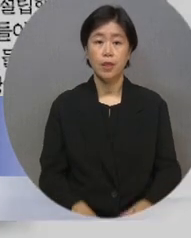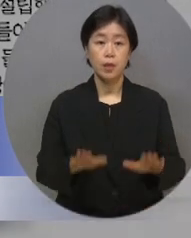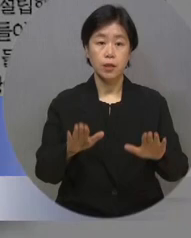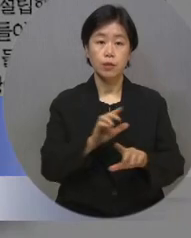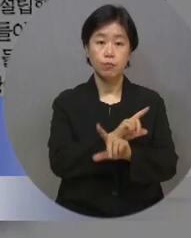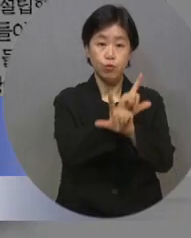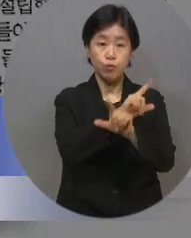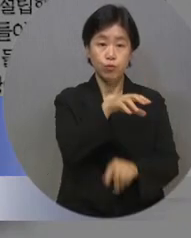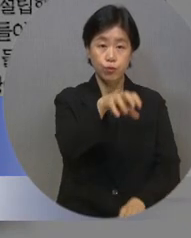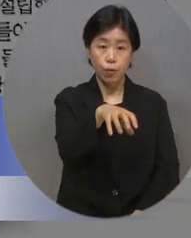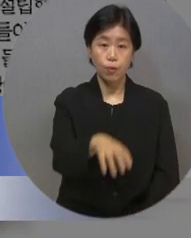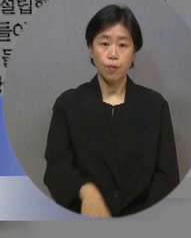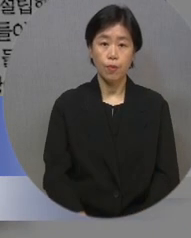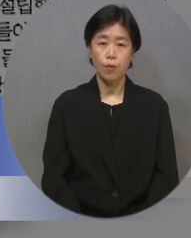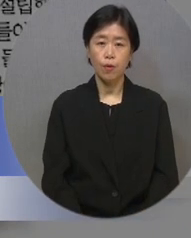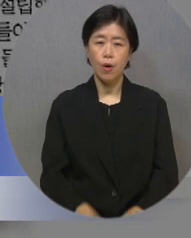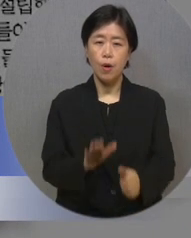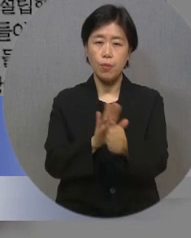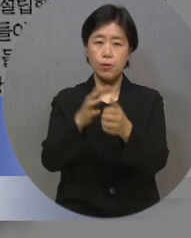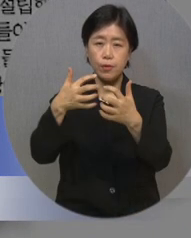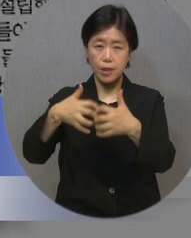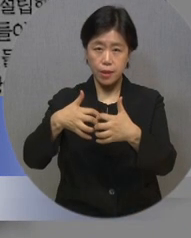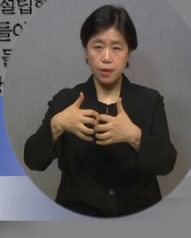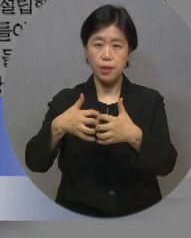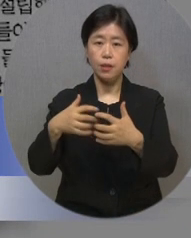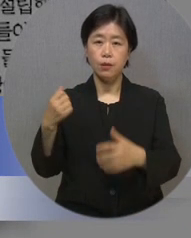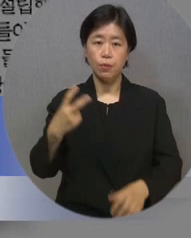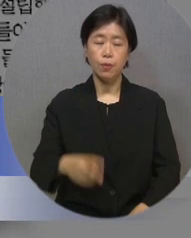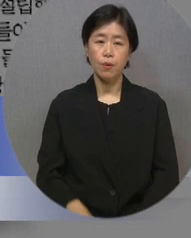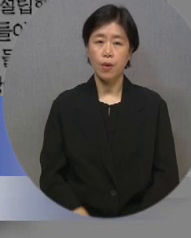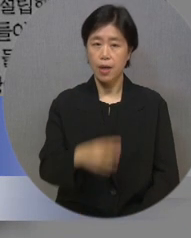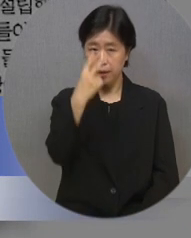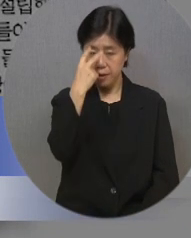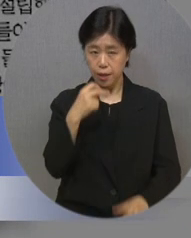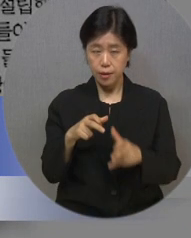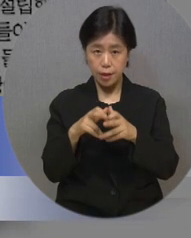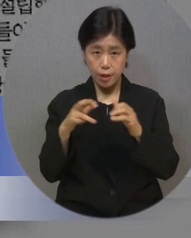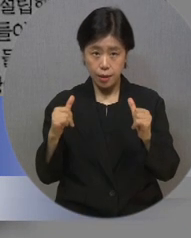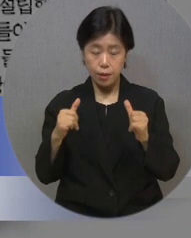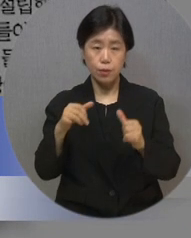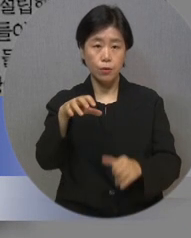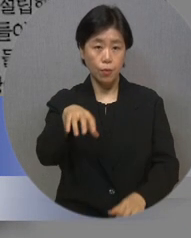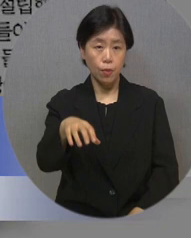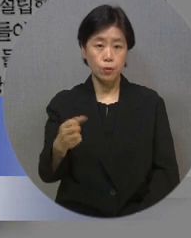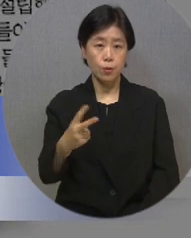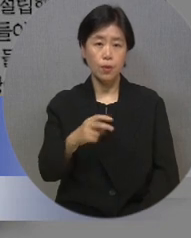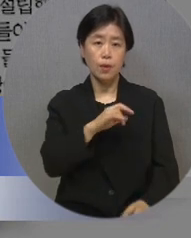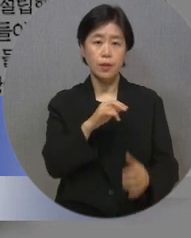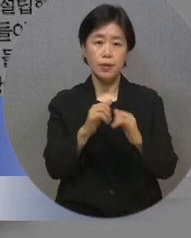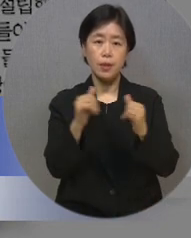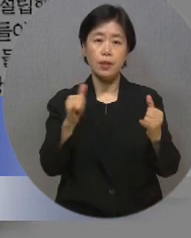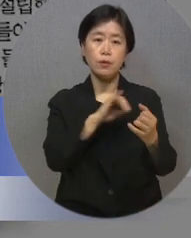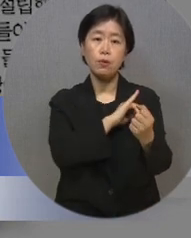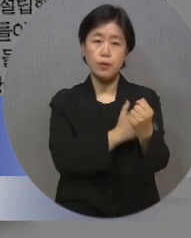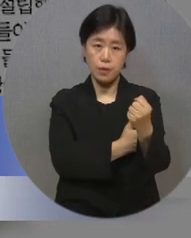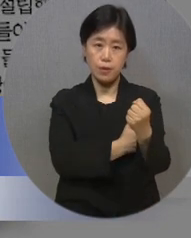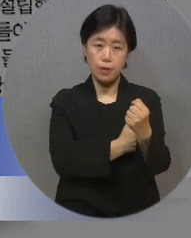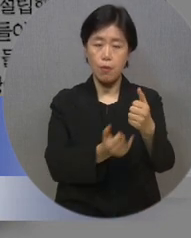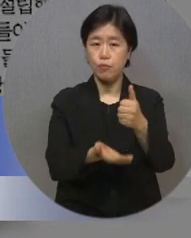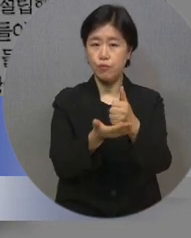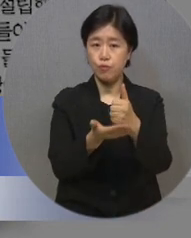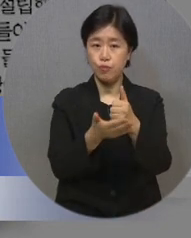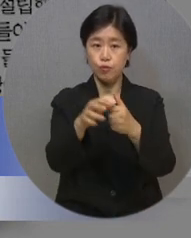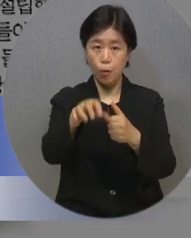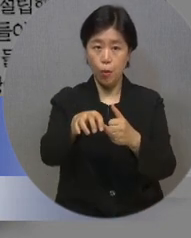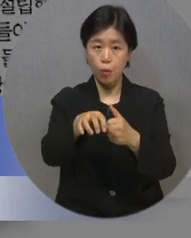보조기기 북부센터와 시각장애인 복지관 장애인 권익옹호 기관 등이 입주해 있습니다 경기도는